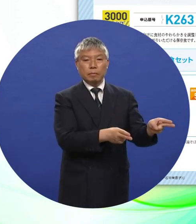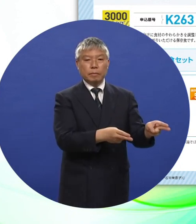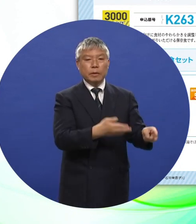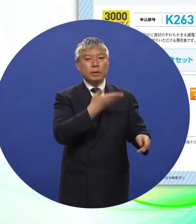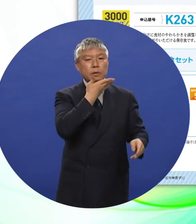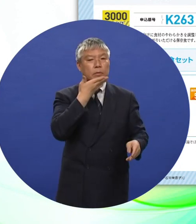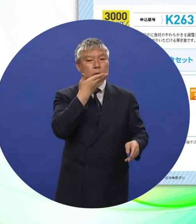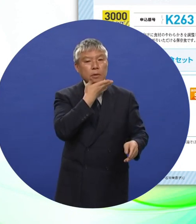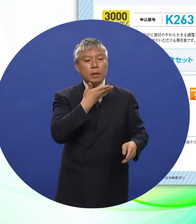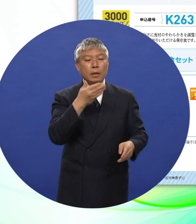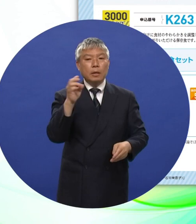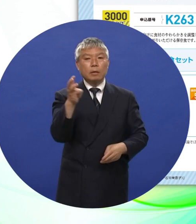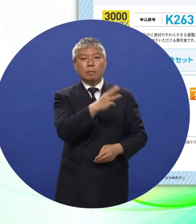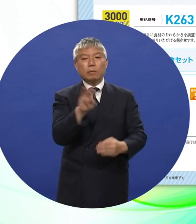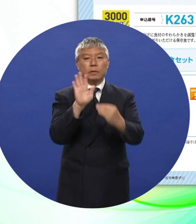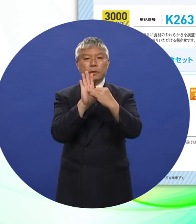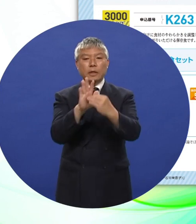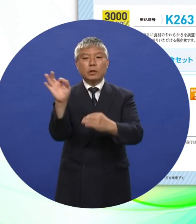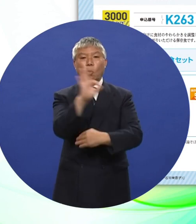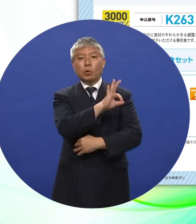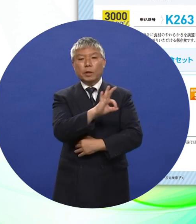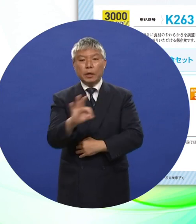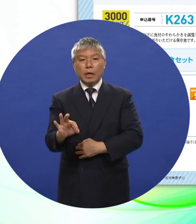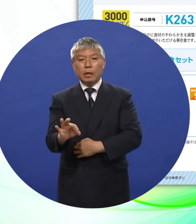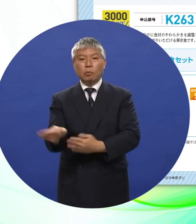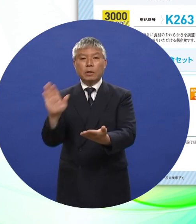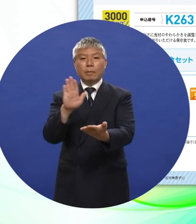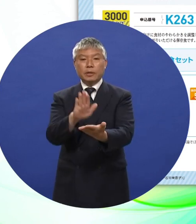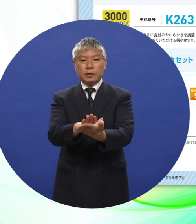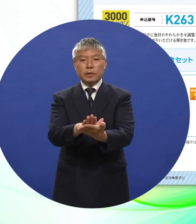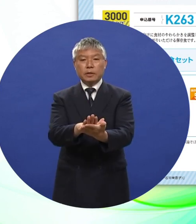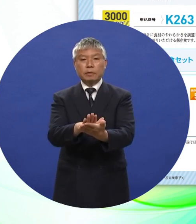備えておきたい防災用品を掲載しています。